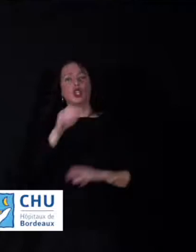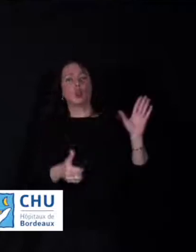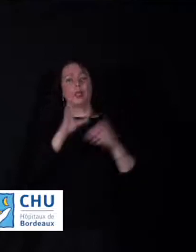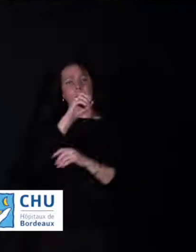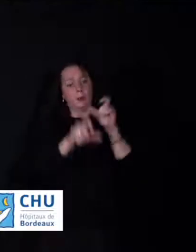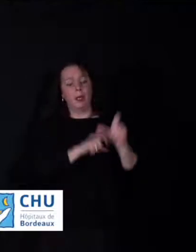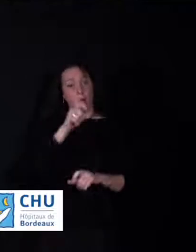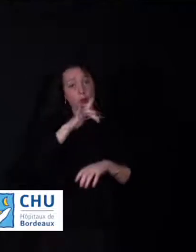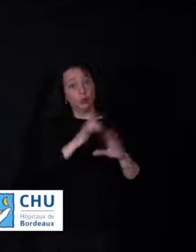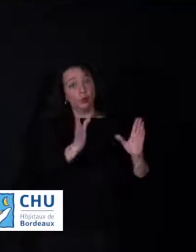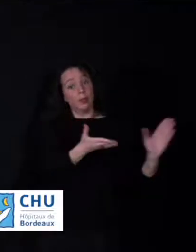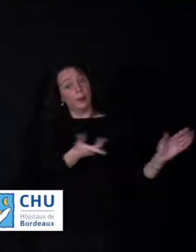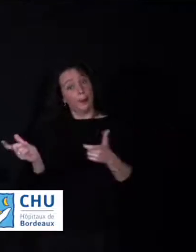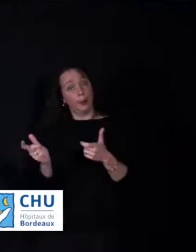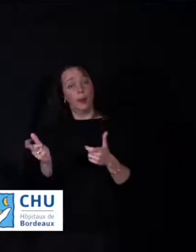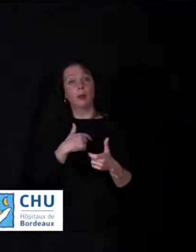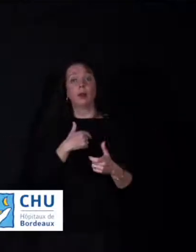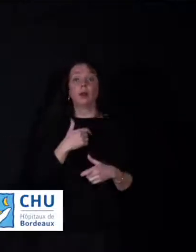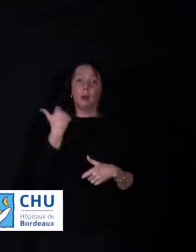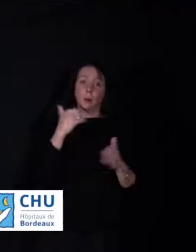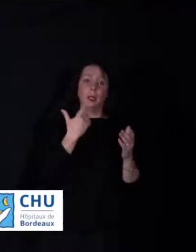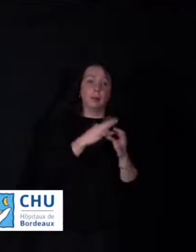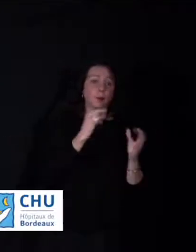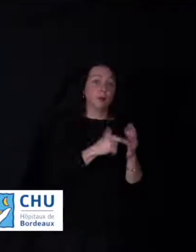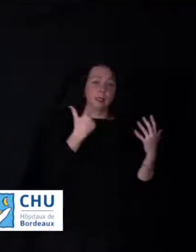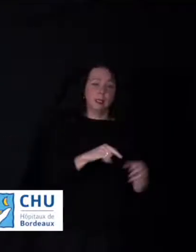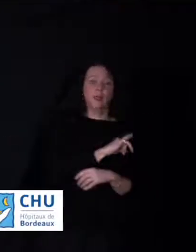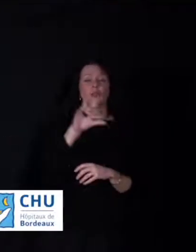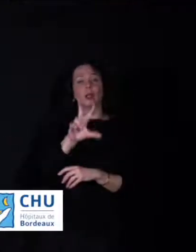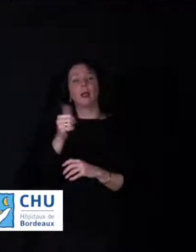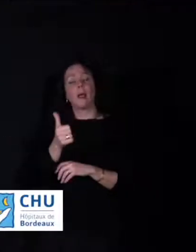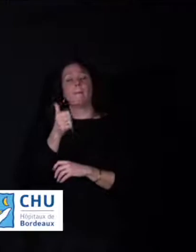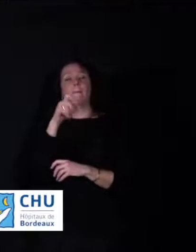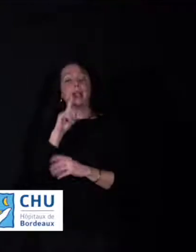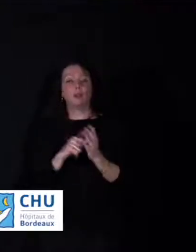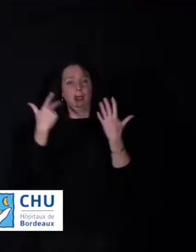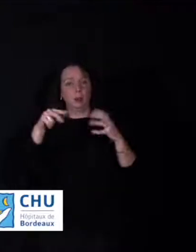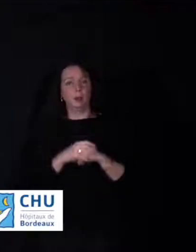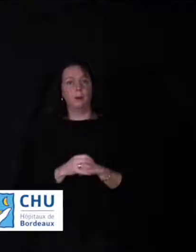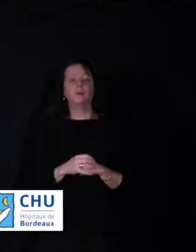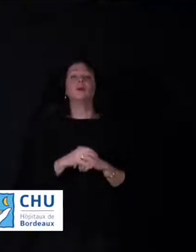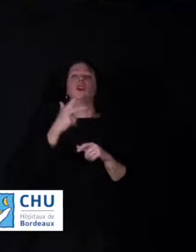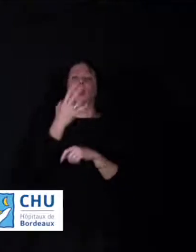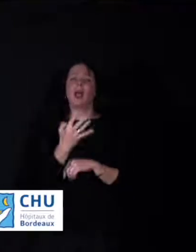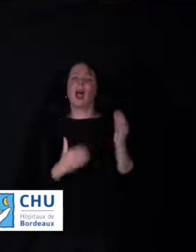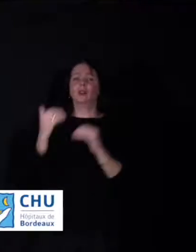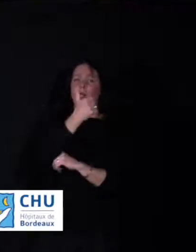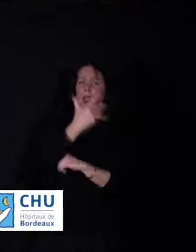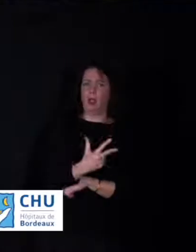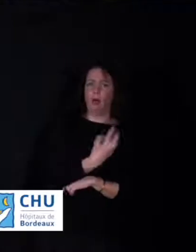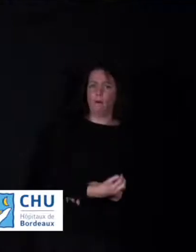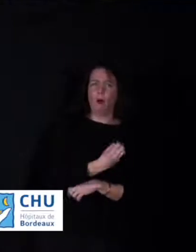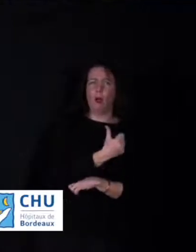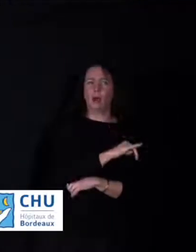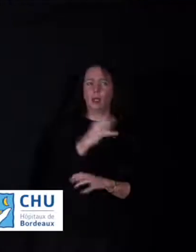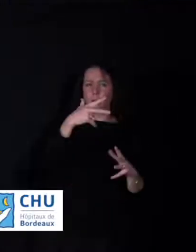hospitalisées entre le 1er septembre 2017 et le 31 mai 2018, 3 quarts d'adultes, 1 quart d'enfants entre 1 et 18